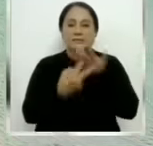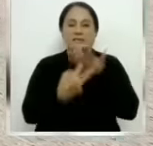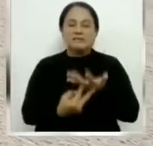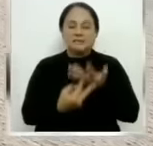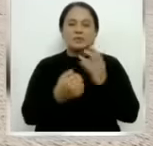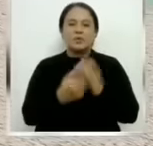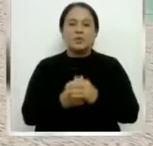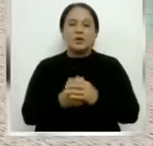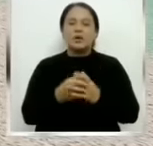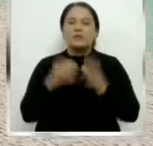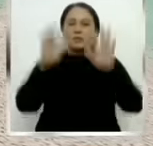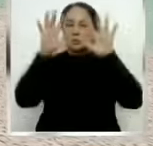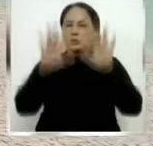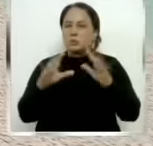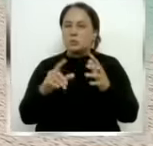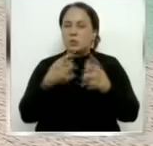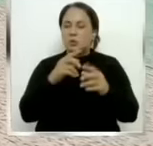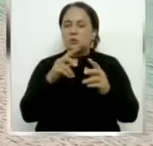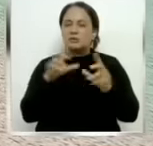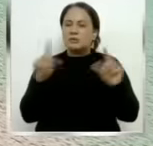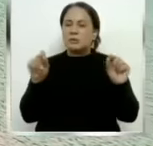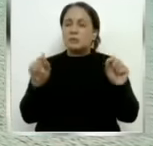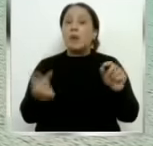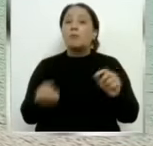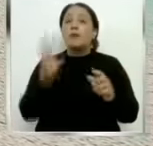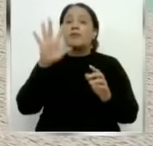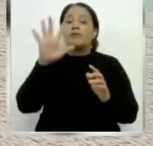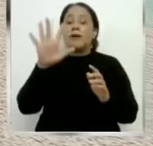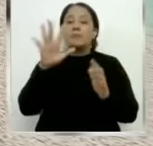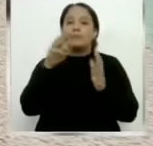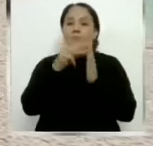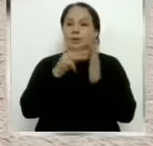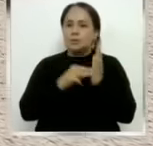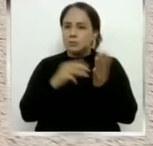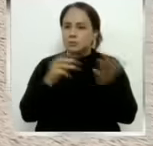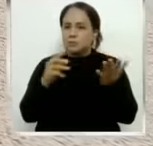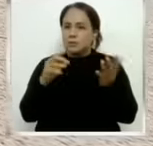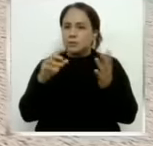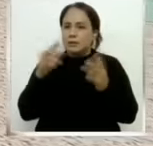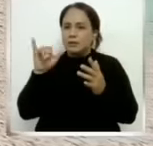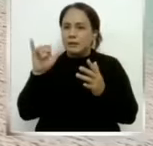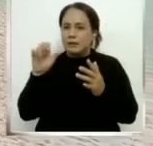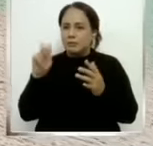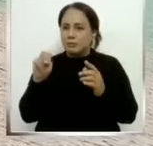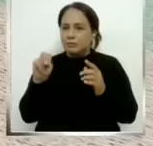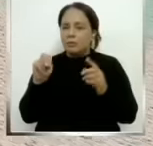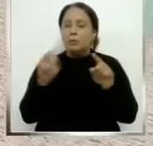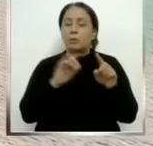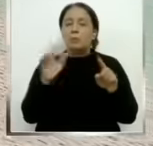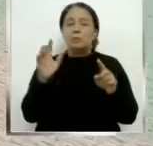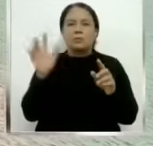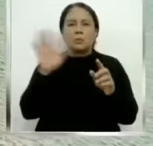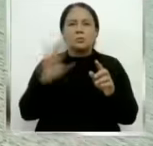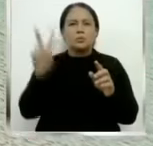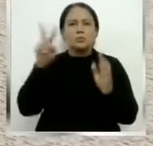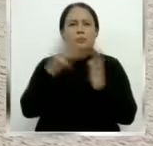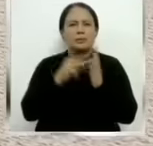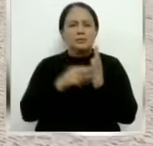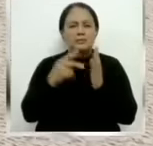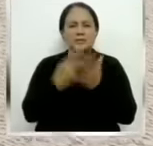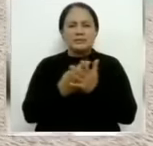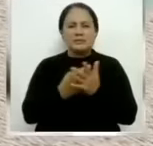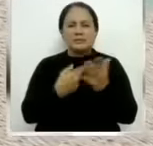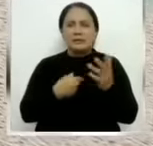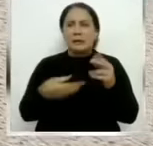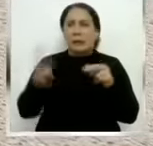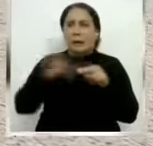crab sa halagang 5 million yen o halos 2 milyon piso. Hindi pa ito kasama ang Japanese consumption tax. Kaya suma total,